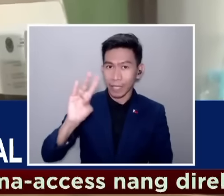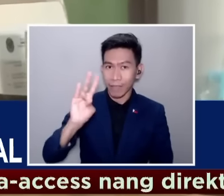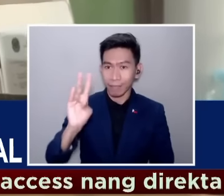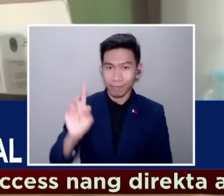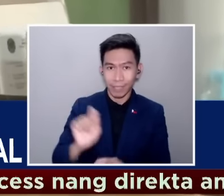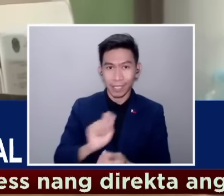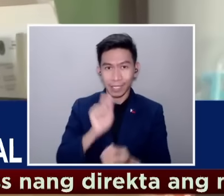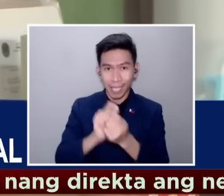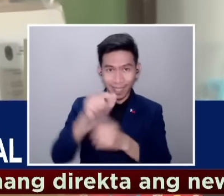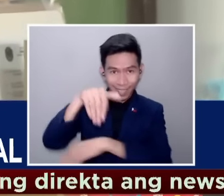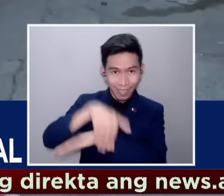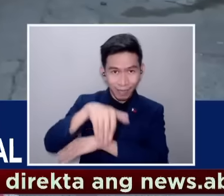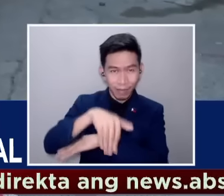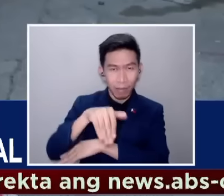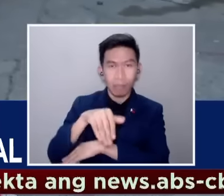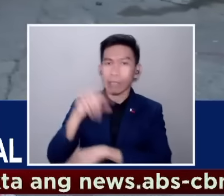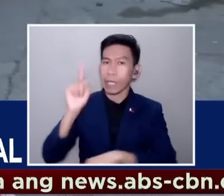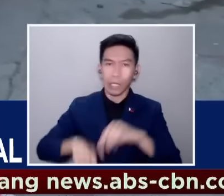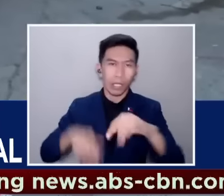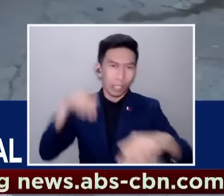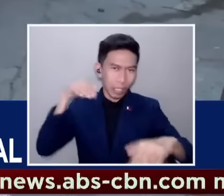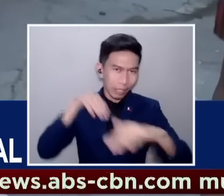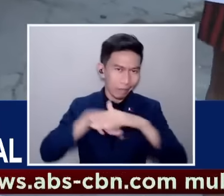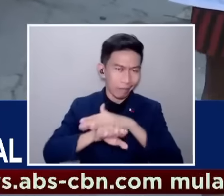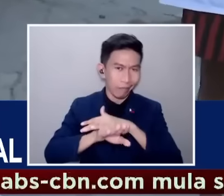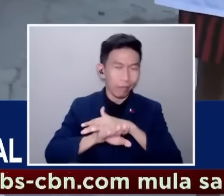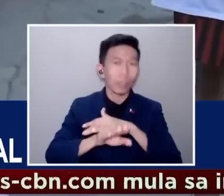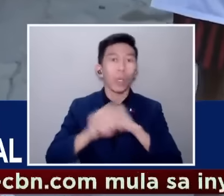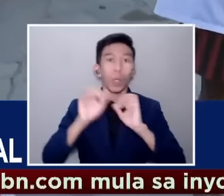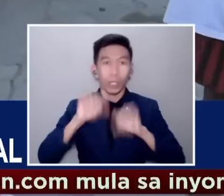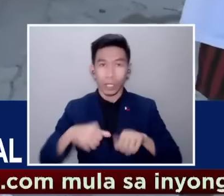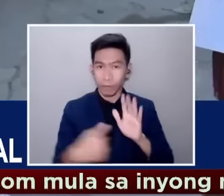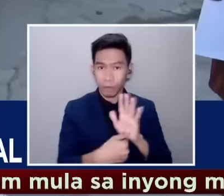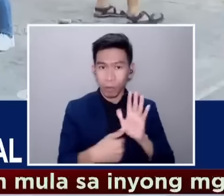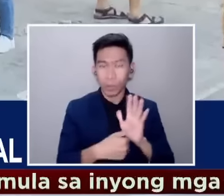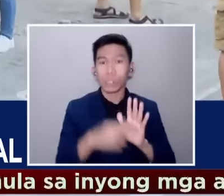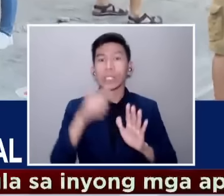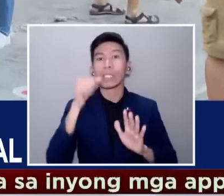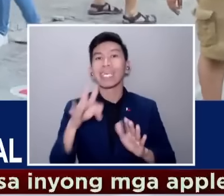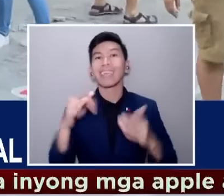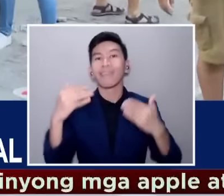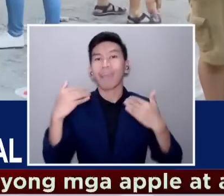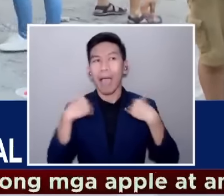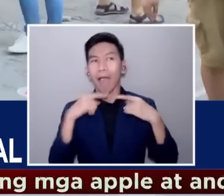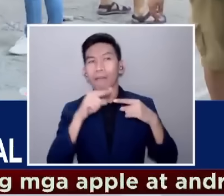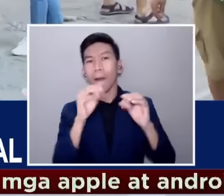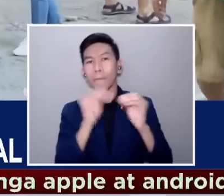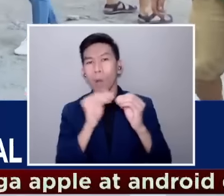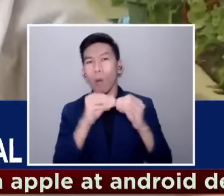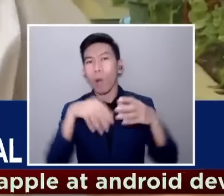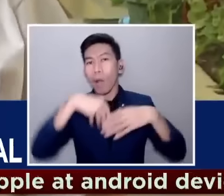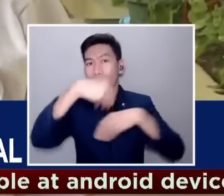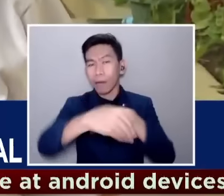Ang papayagan na lang na makaboto ay yung nakapila pa sa labas ng polling precinct.